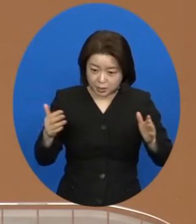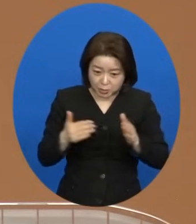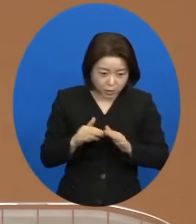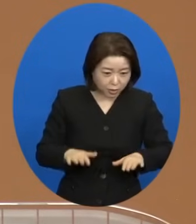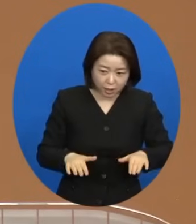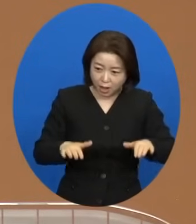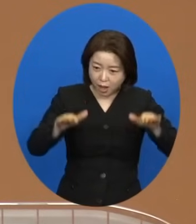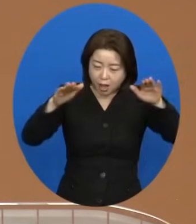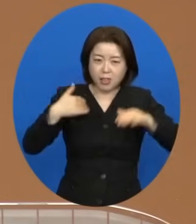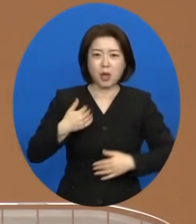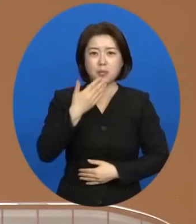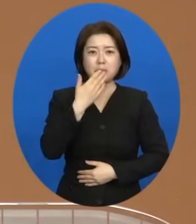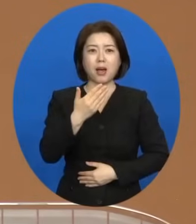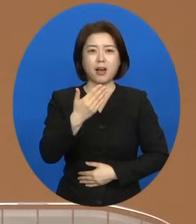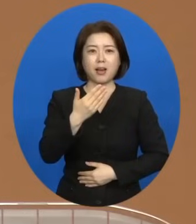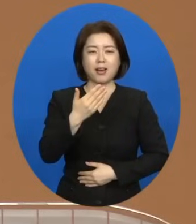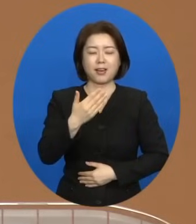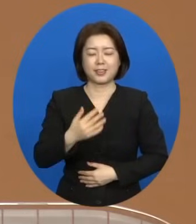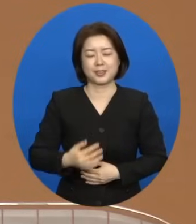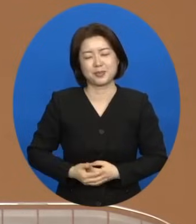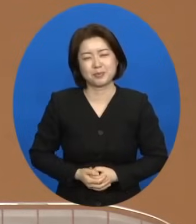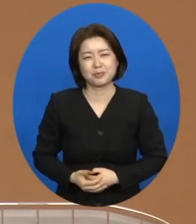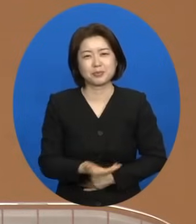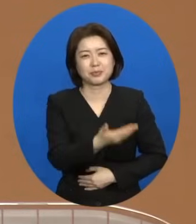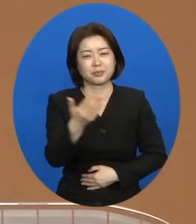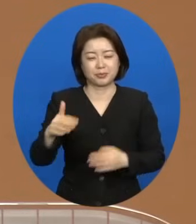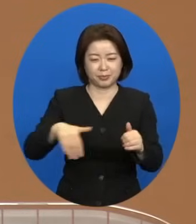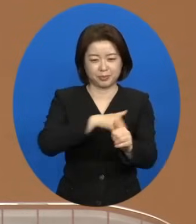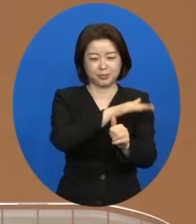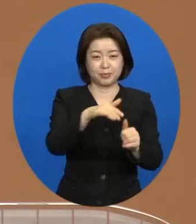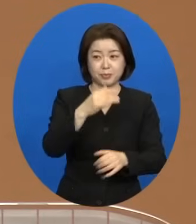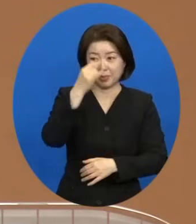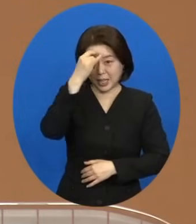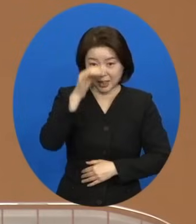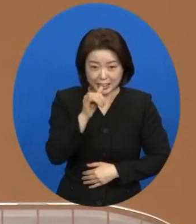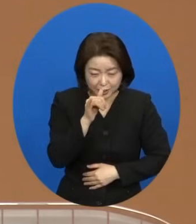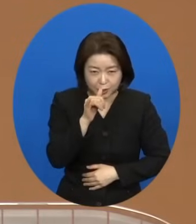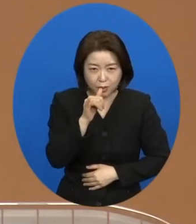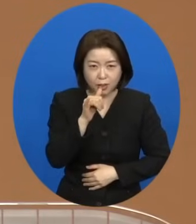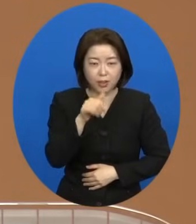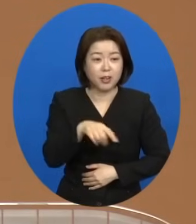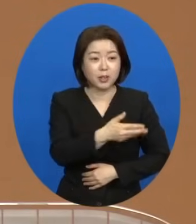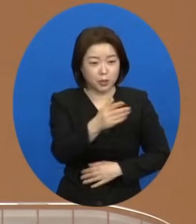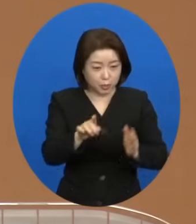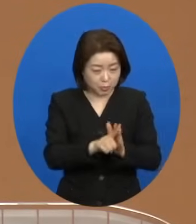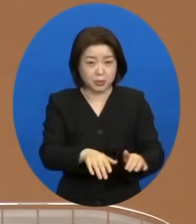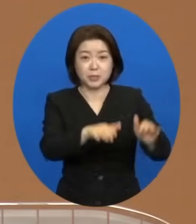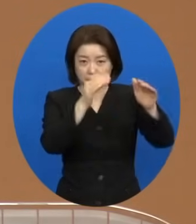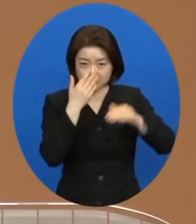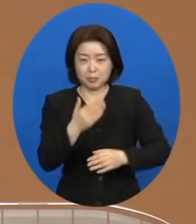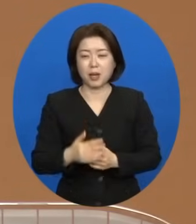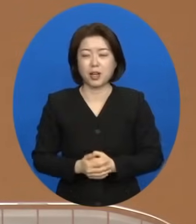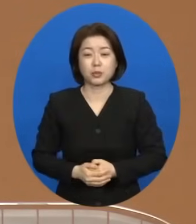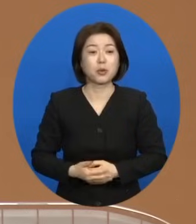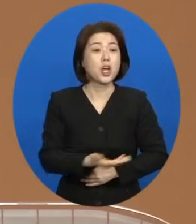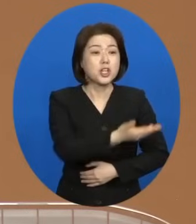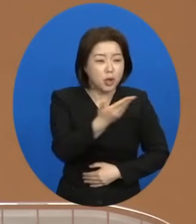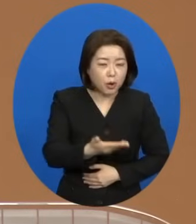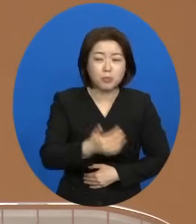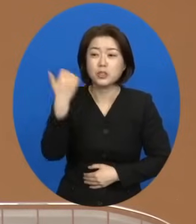것이구나 그러니까 여러분 여러분 주위에 한나가 있을 때 여러분 자라게 되고요 또한 여러분이